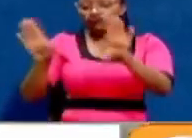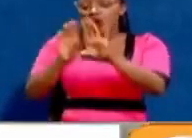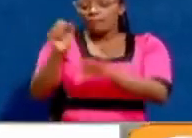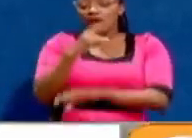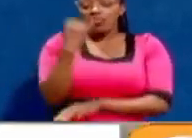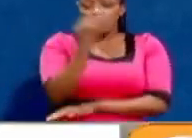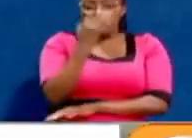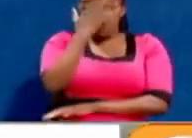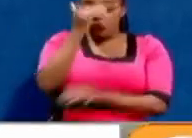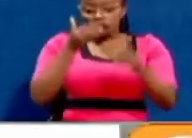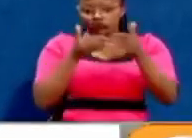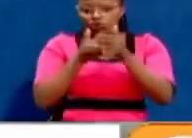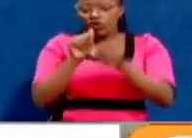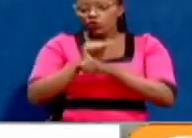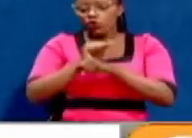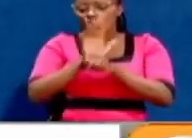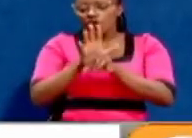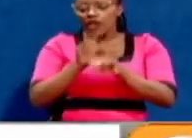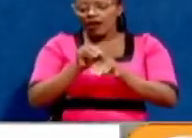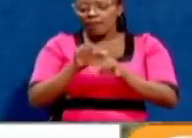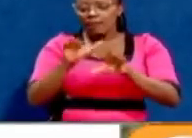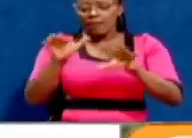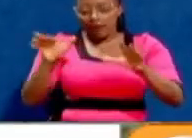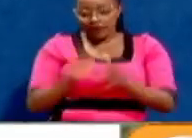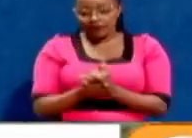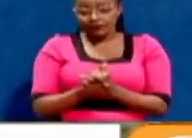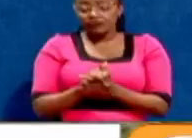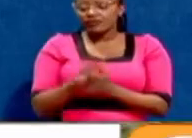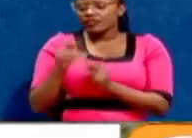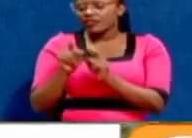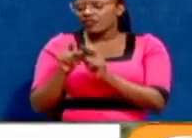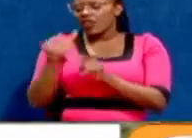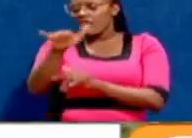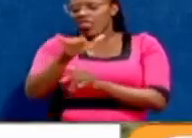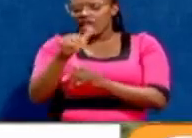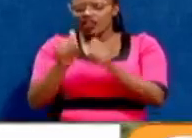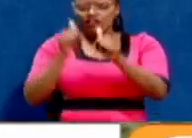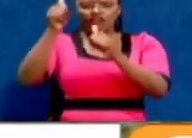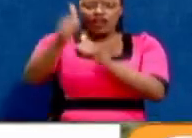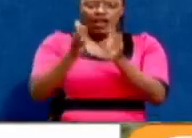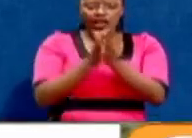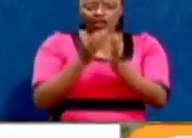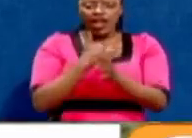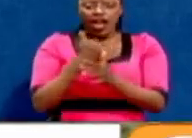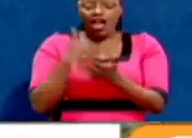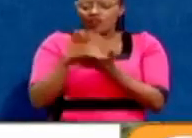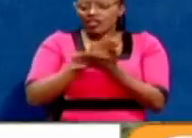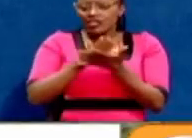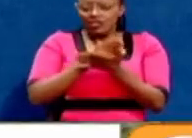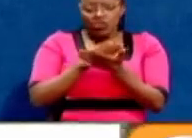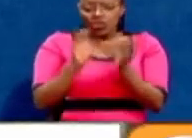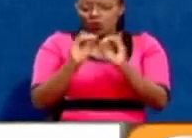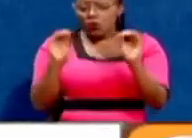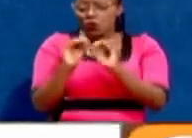katika juhudi za kuzuia kusambaa kwa virusi vya korona. Kutokana na umbali wa maeneo haya na ukosefu wa miundo msingi